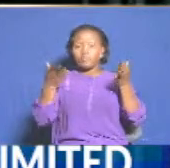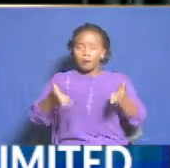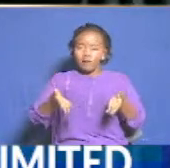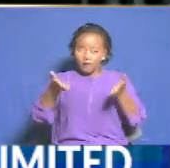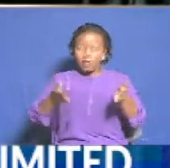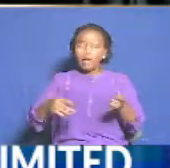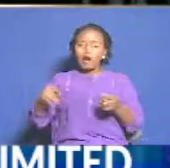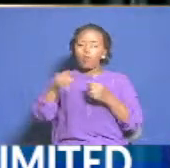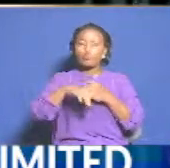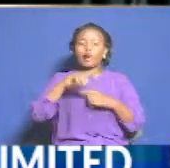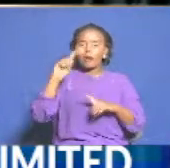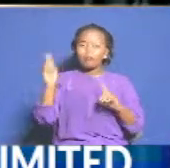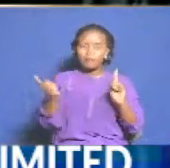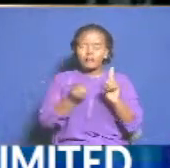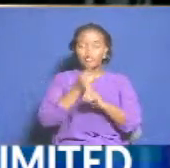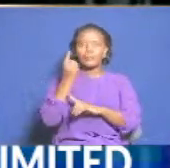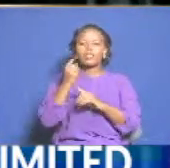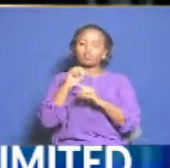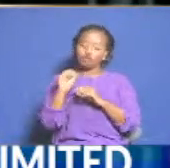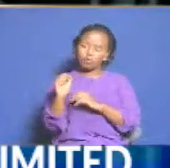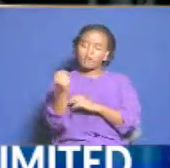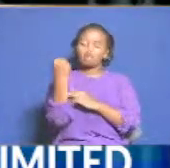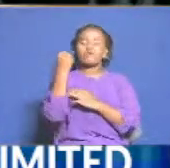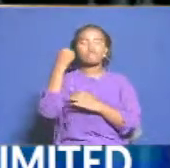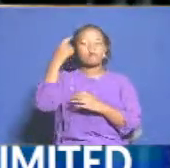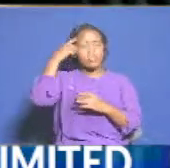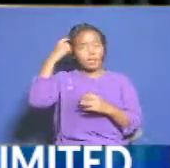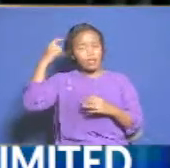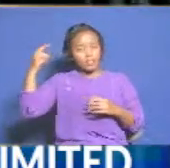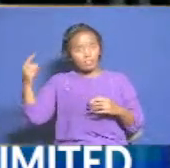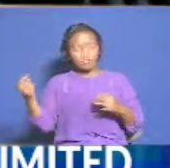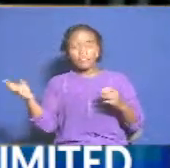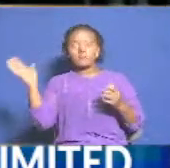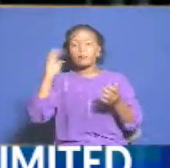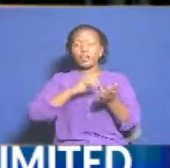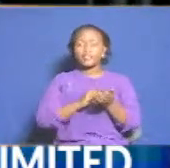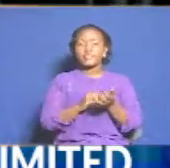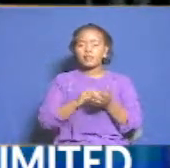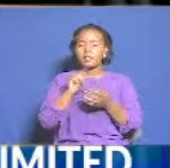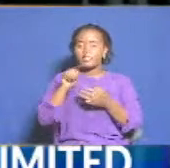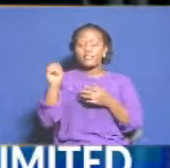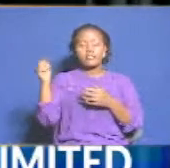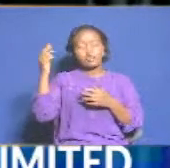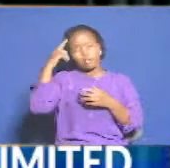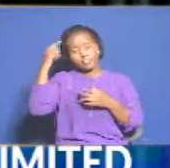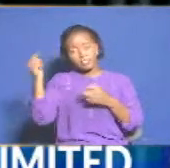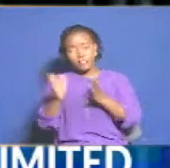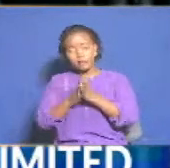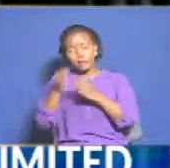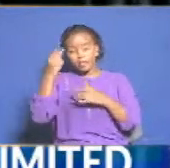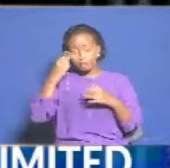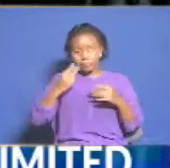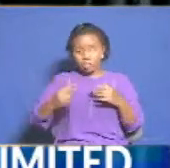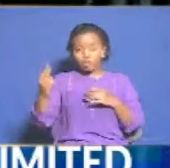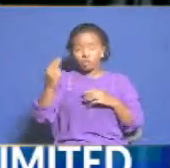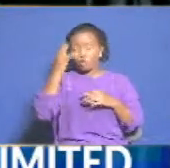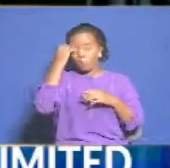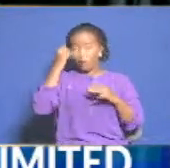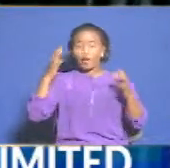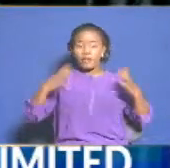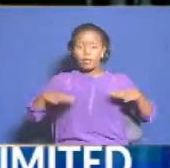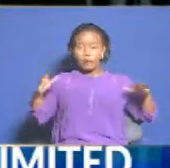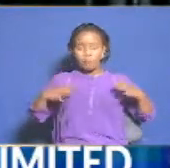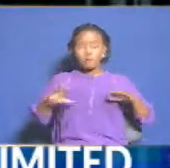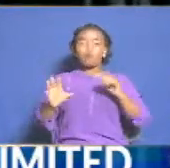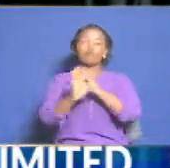tumeanza kufufua hiyo ndoto. Tumeanza kufufua hiyo ndoto ndio wananchi wa jamhuri hii